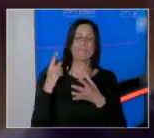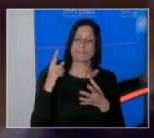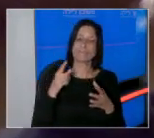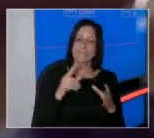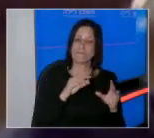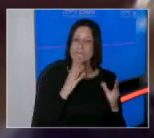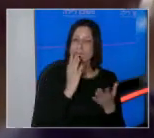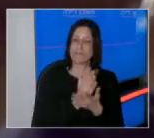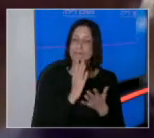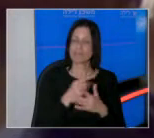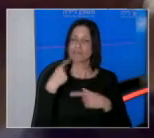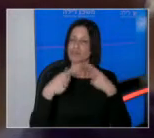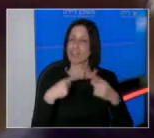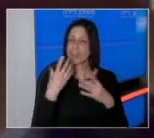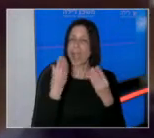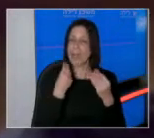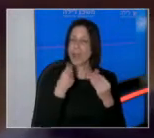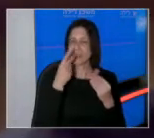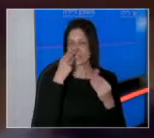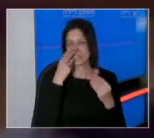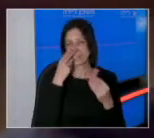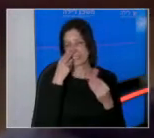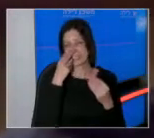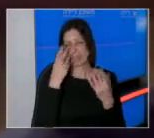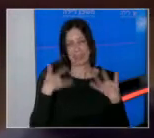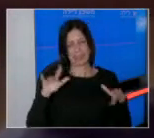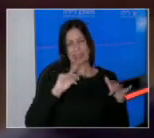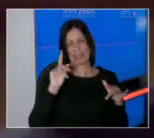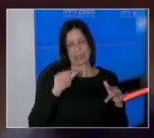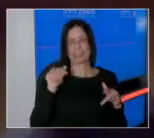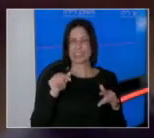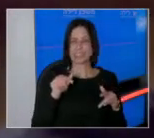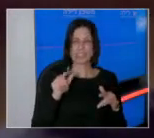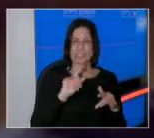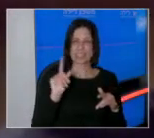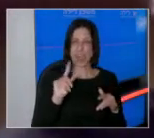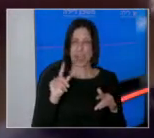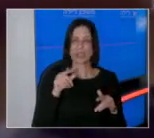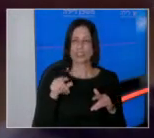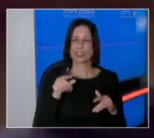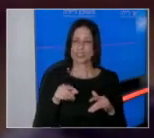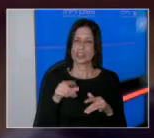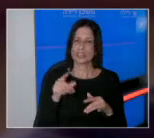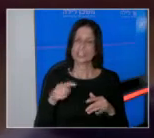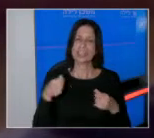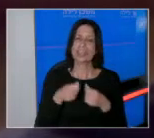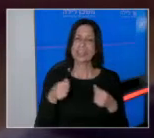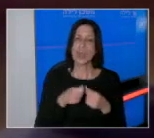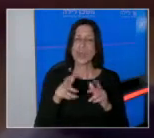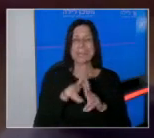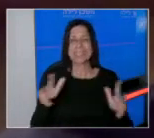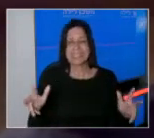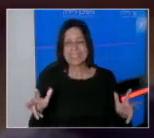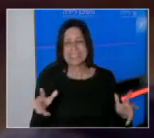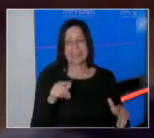ועוברת, ניסינו שנים רבות להכחיש את זה, ניסינו שנים רבות להגיד שזה סיטואציוני, שזה תלוי מצב,